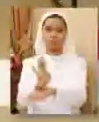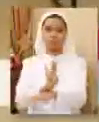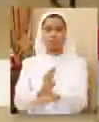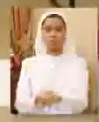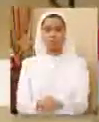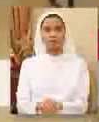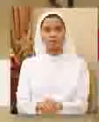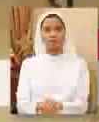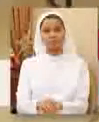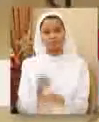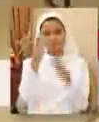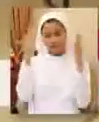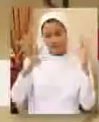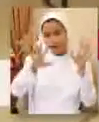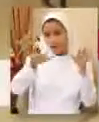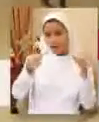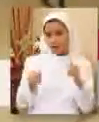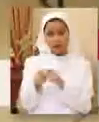Sister,